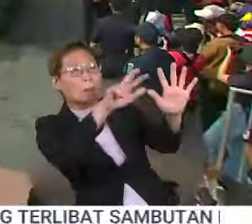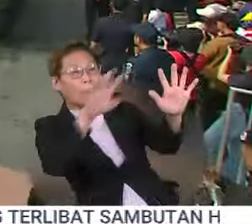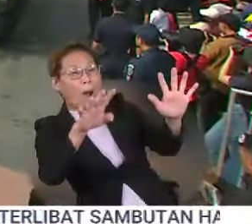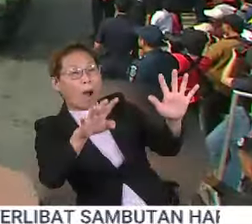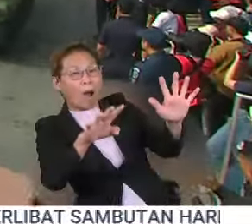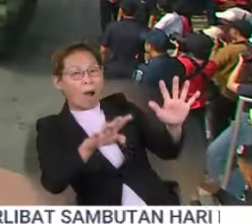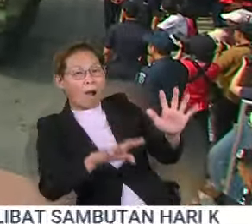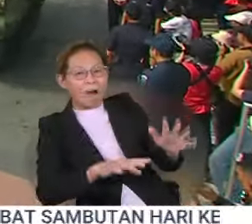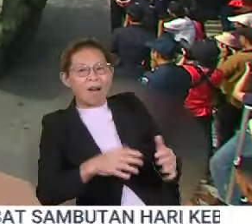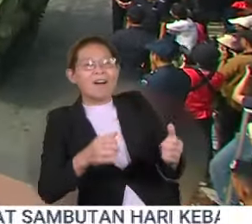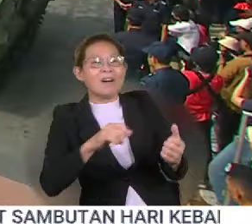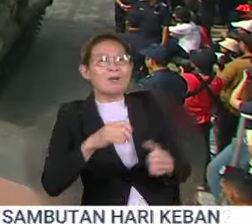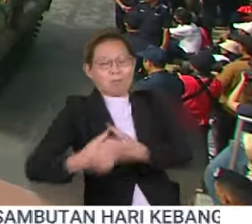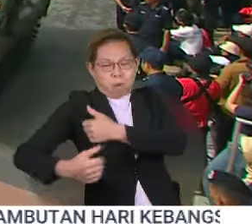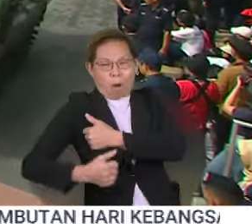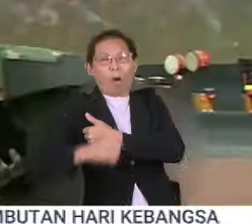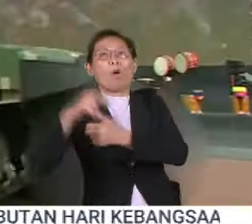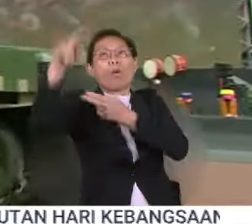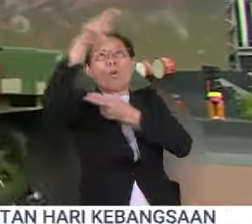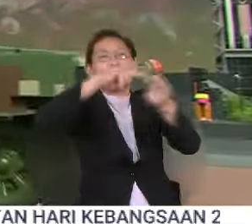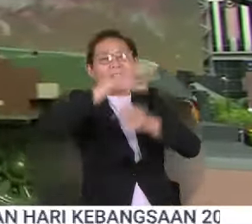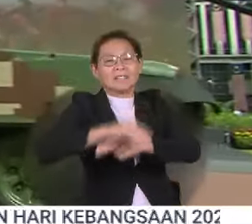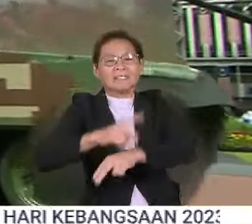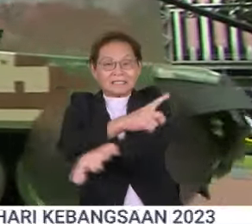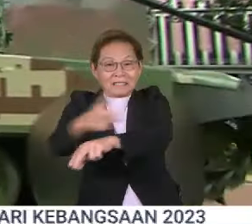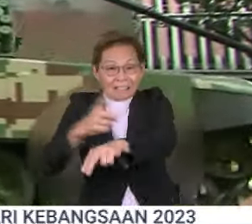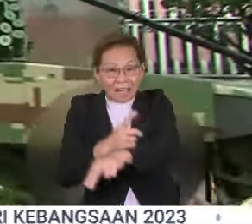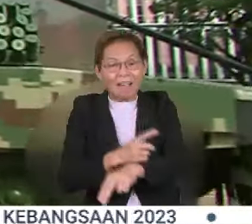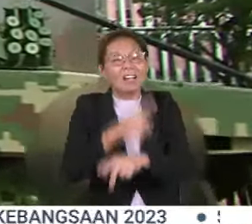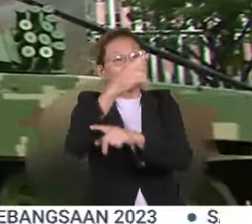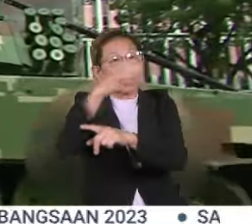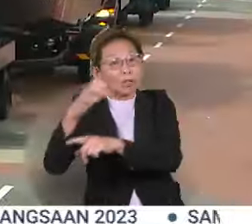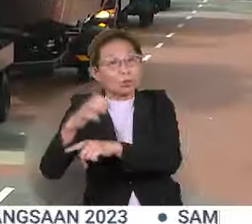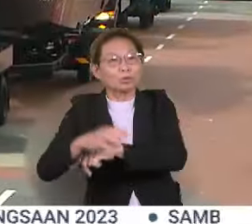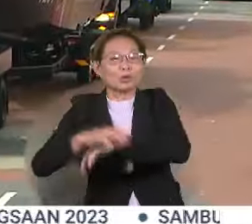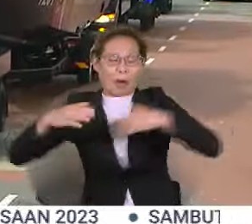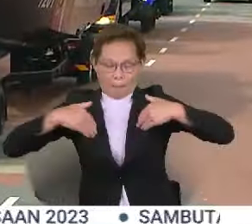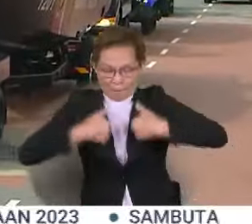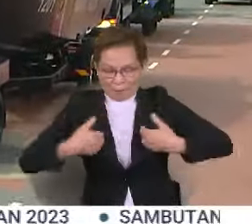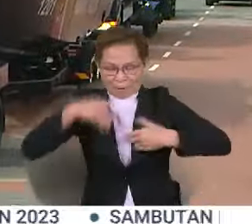534 aset darat dan aset udara selain 100 ekor haiwan dalam perkhidmatan.